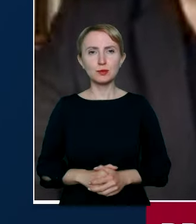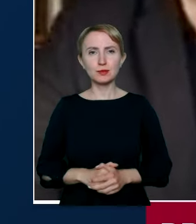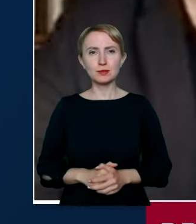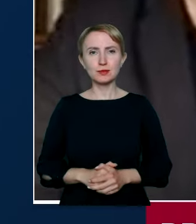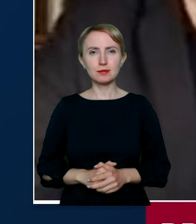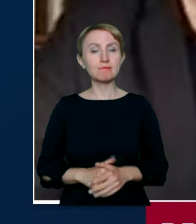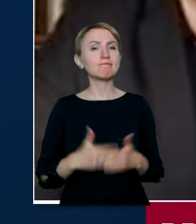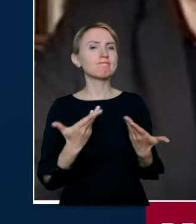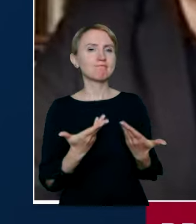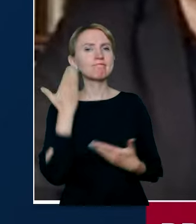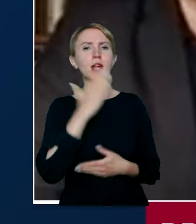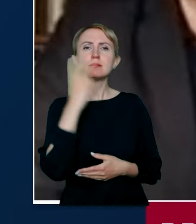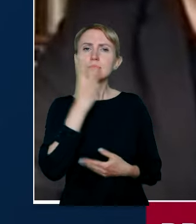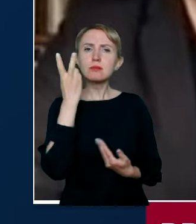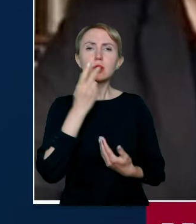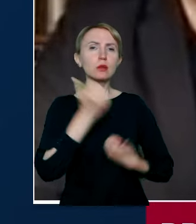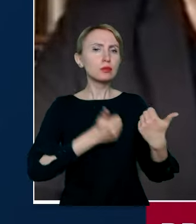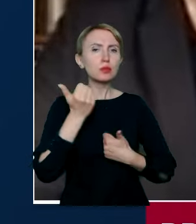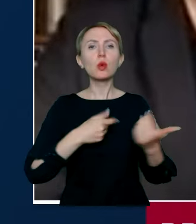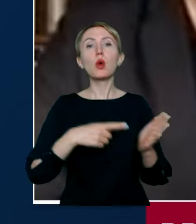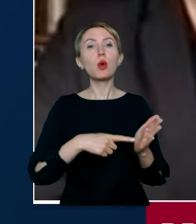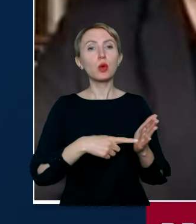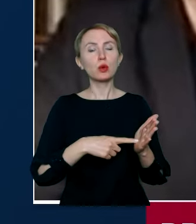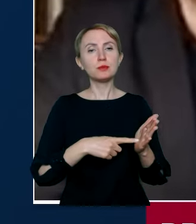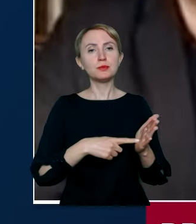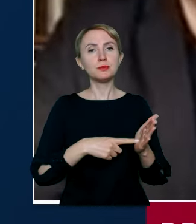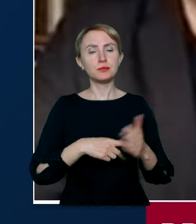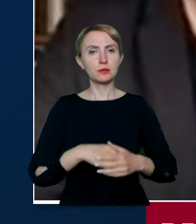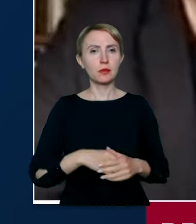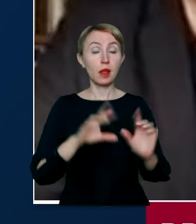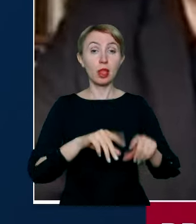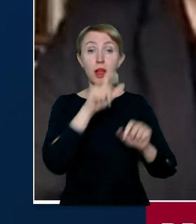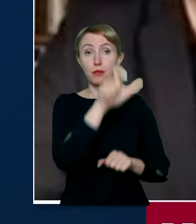No to jest bardzo interesujący wyścig, choć dla wyborcy